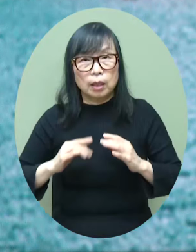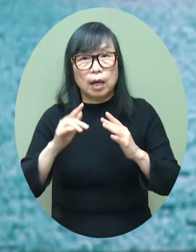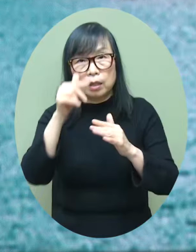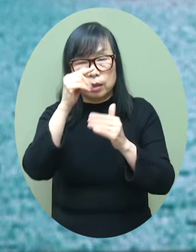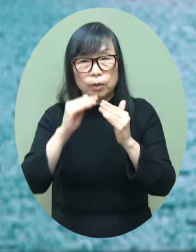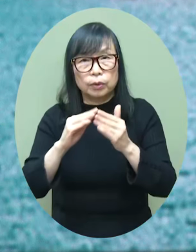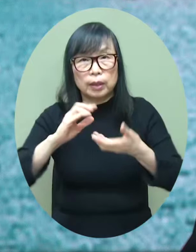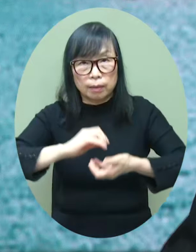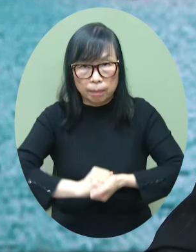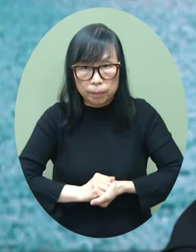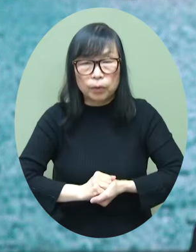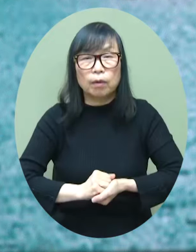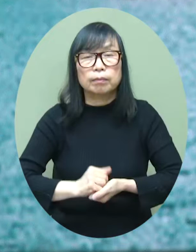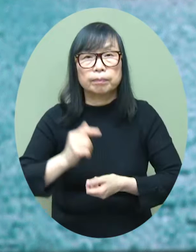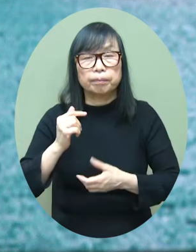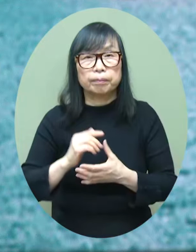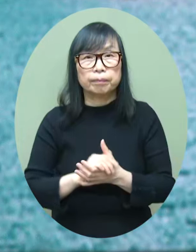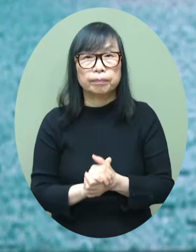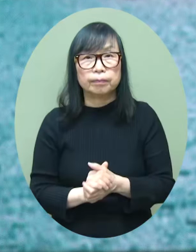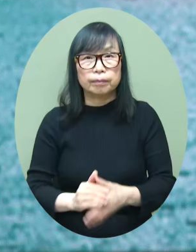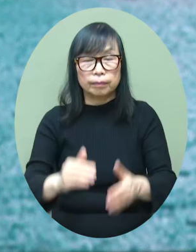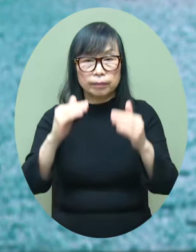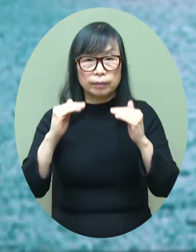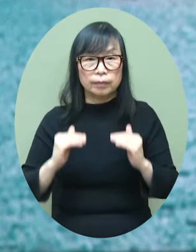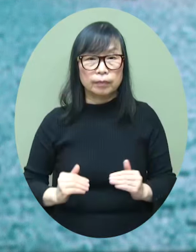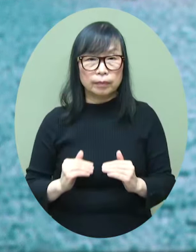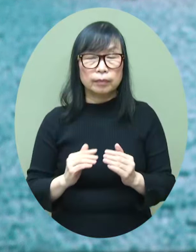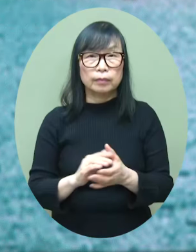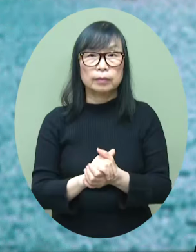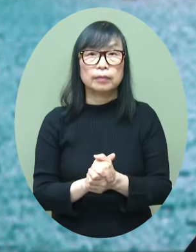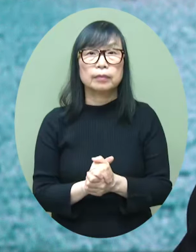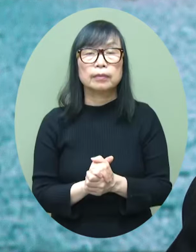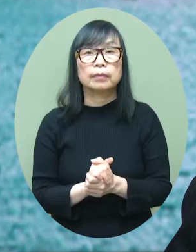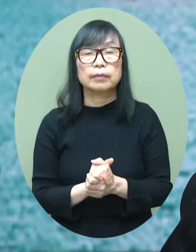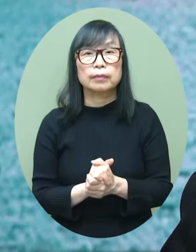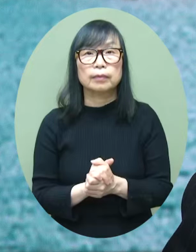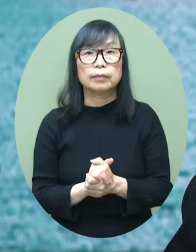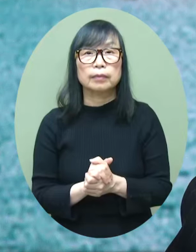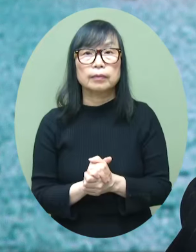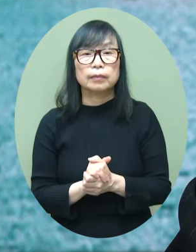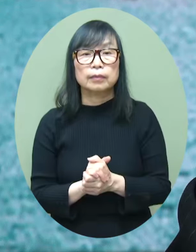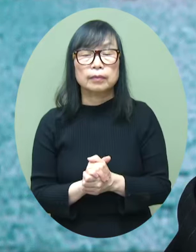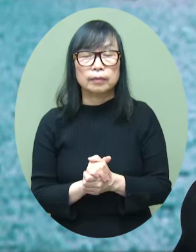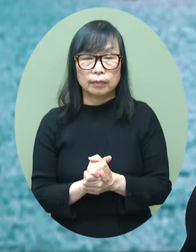作。 下一位，最後這位。